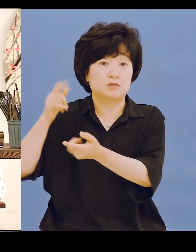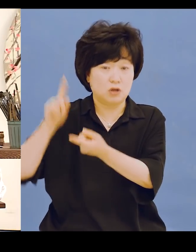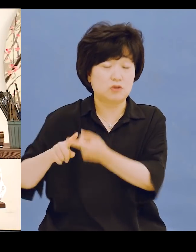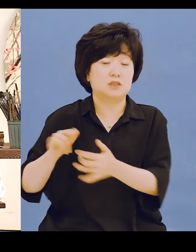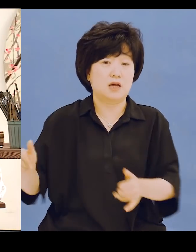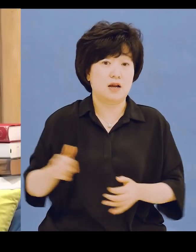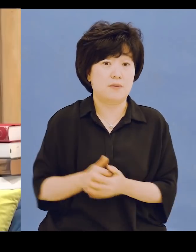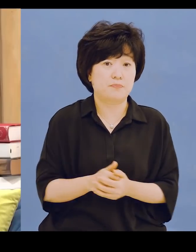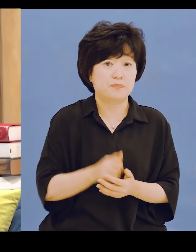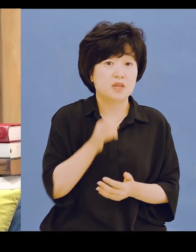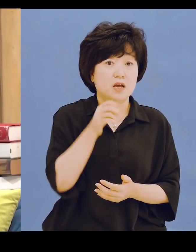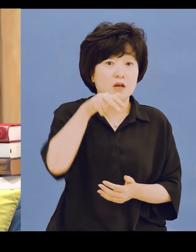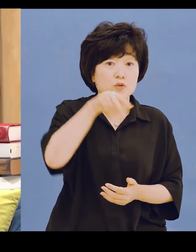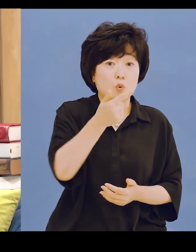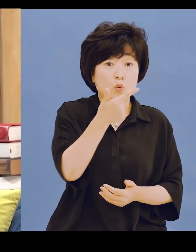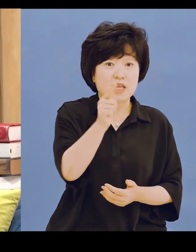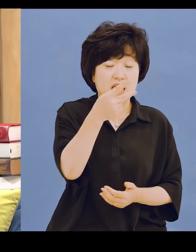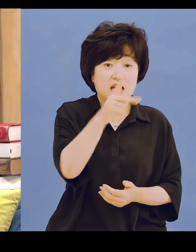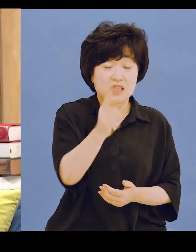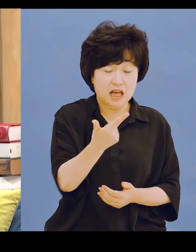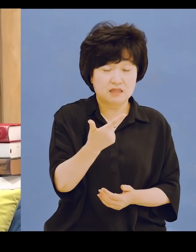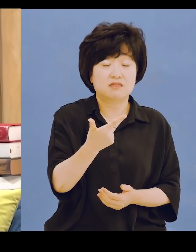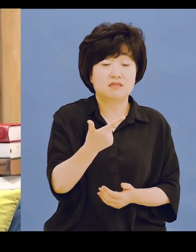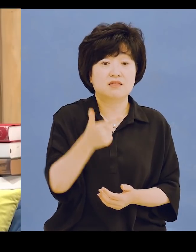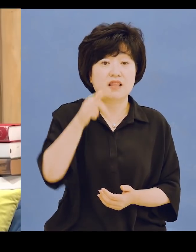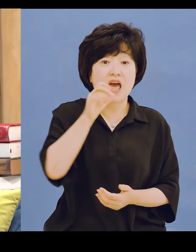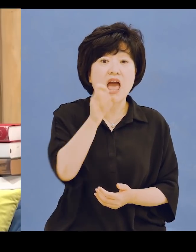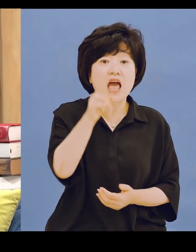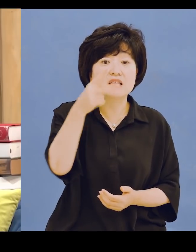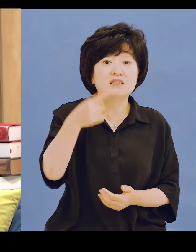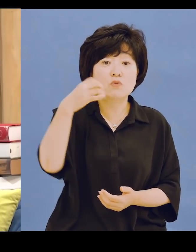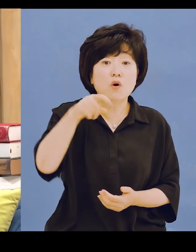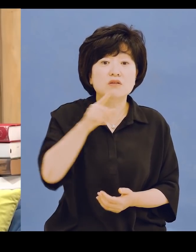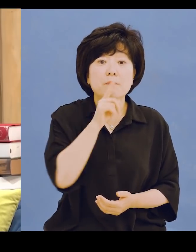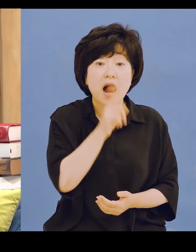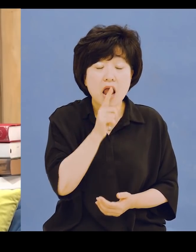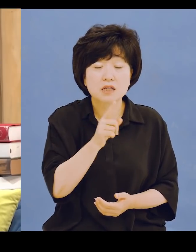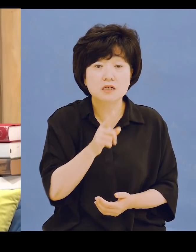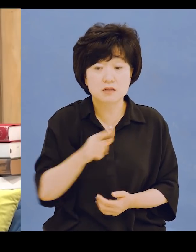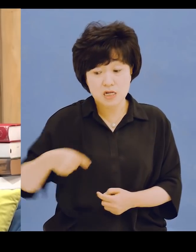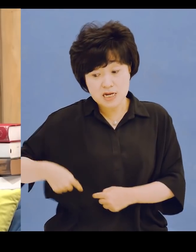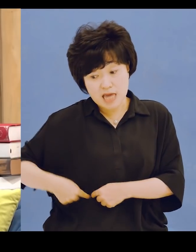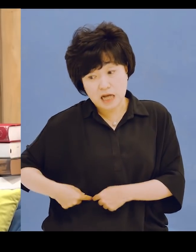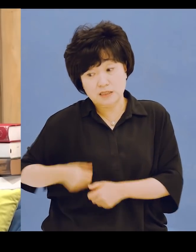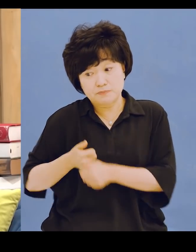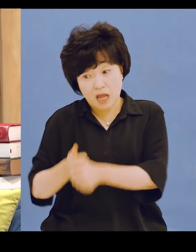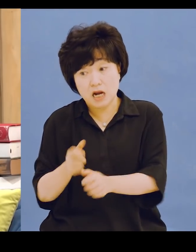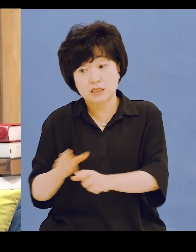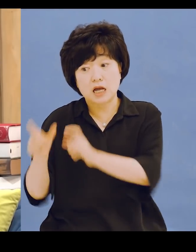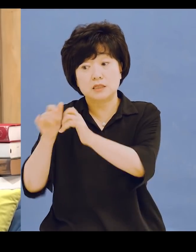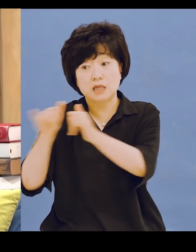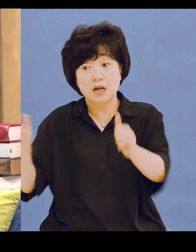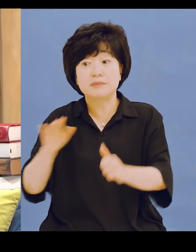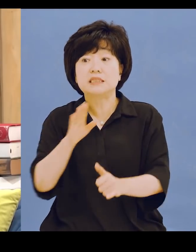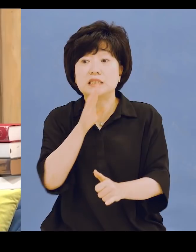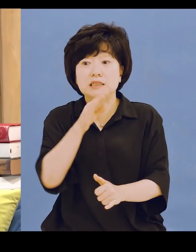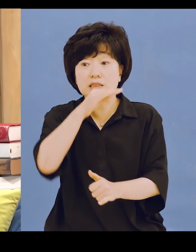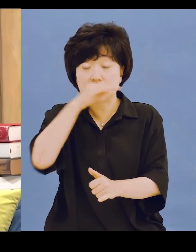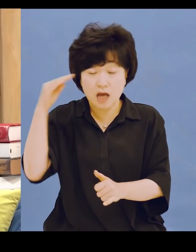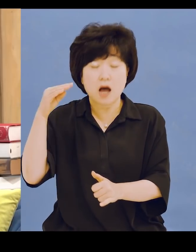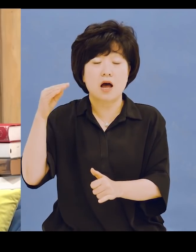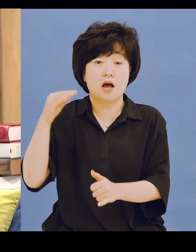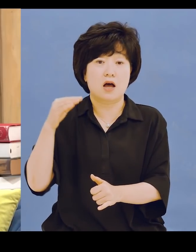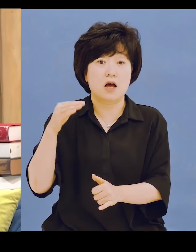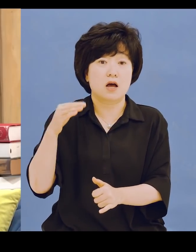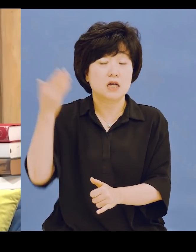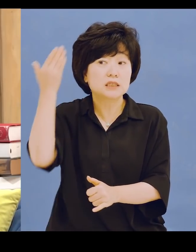하는 사람이 바로 진정한 지성입니다. 얼마나 놀랐습니까? 완벽하게 고쳐주시고요. 병원비 3,600불이